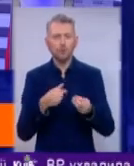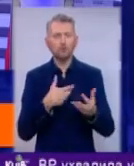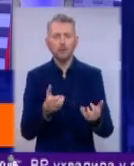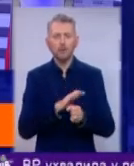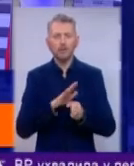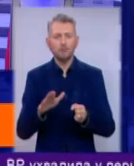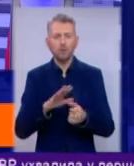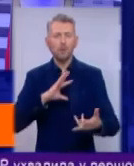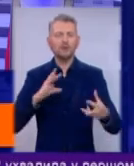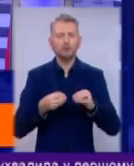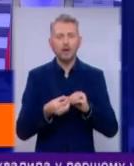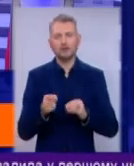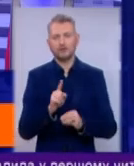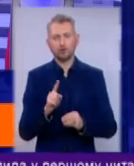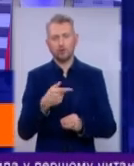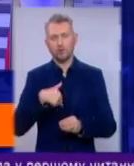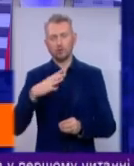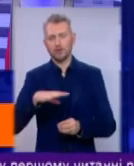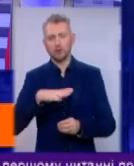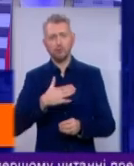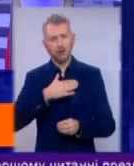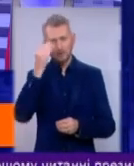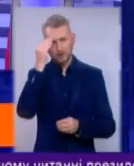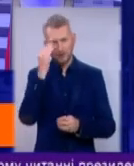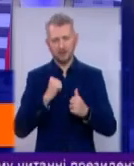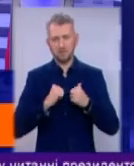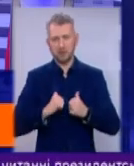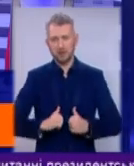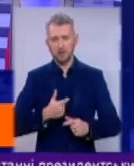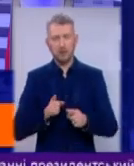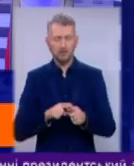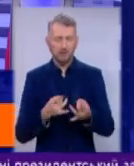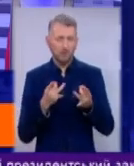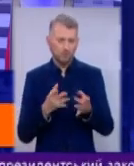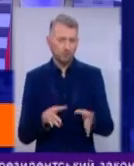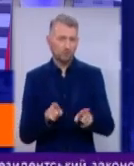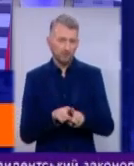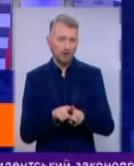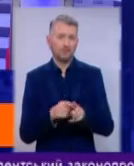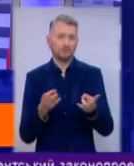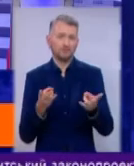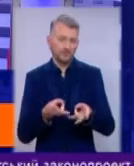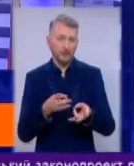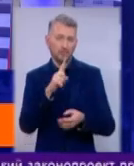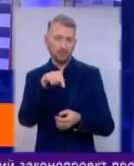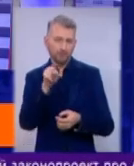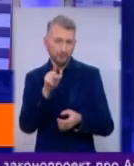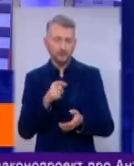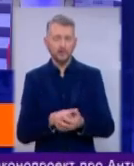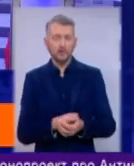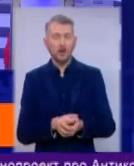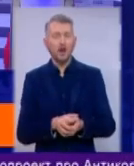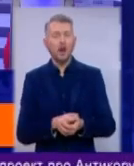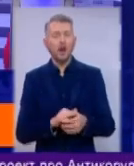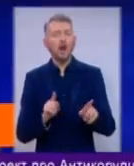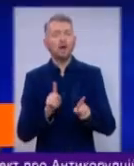які ми очікуємо. Саме тому моя позиція досить стримана, це просто процедурний крок до створення антикорупційного суду. А чим це